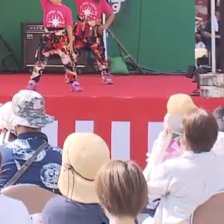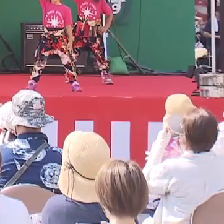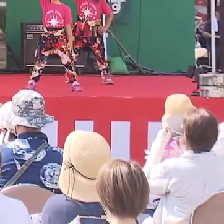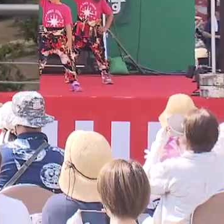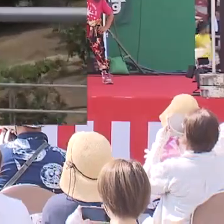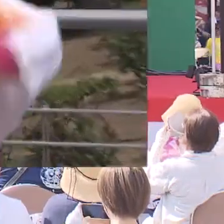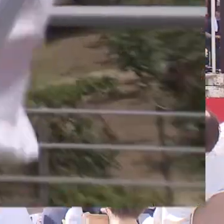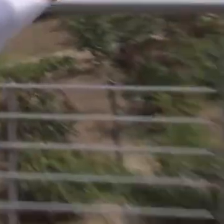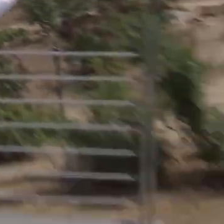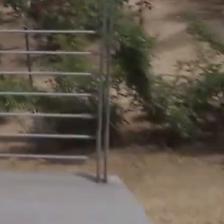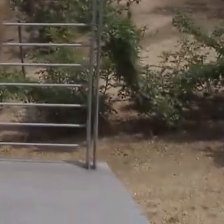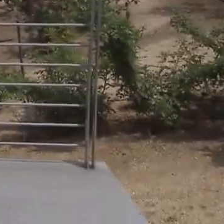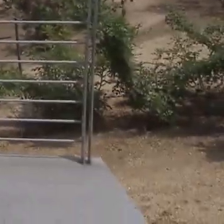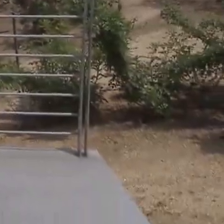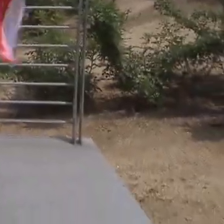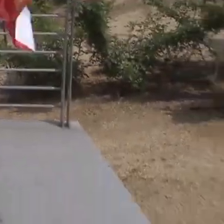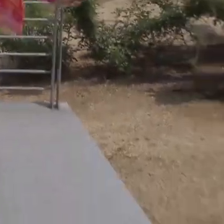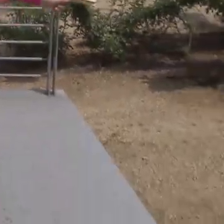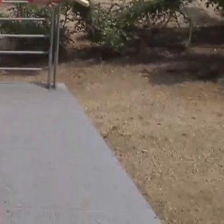ましょう